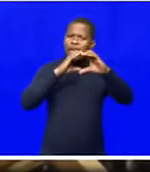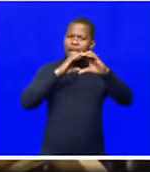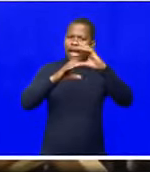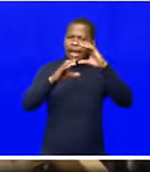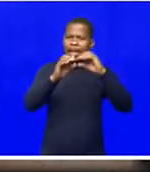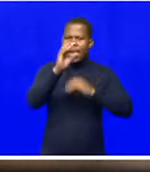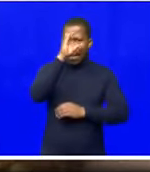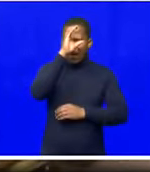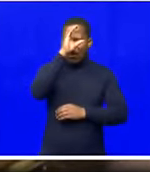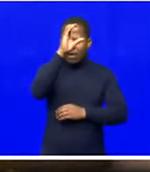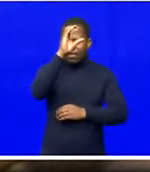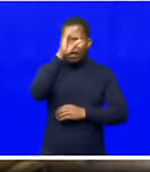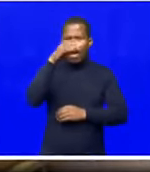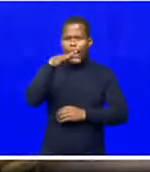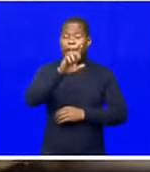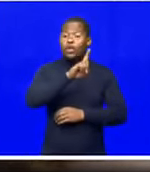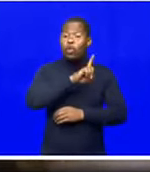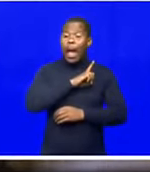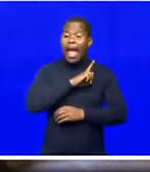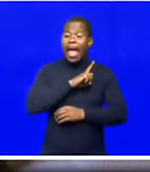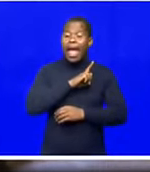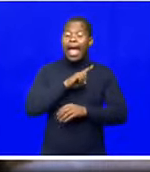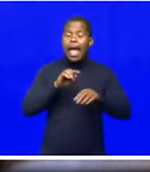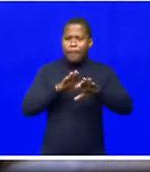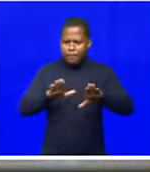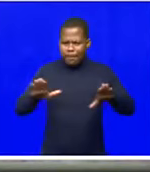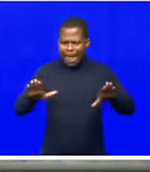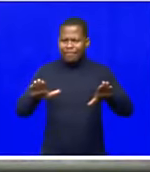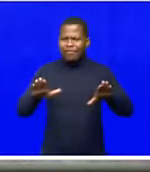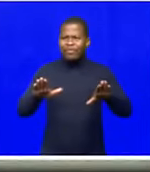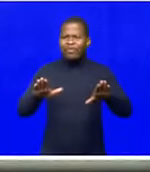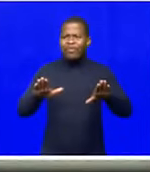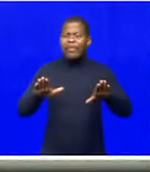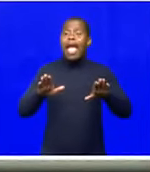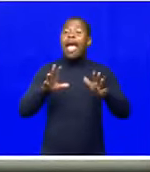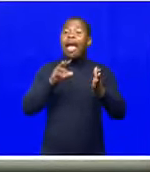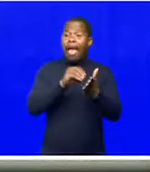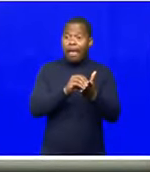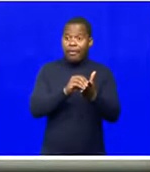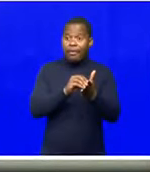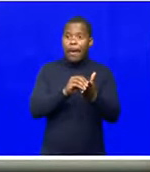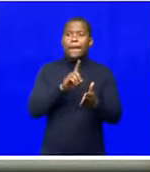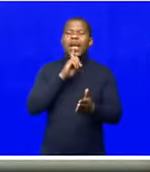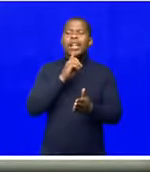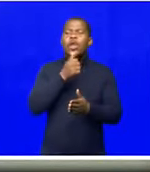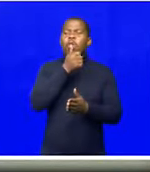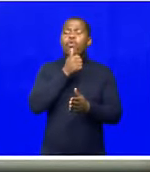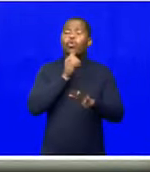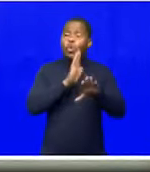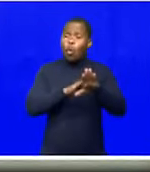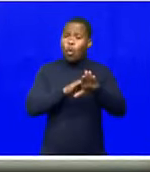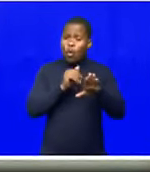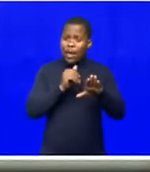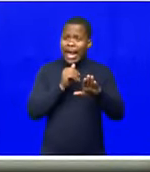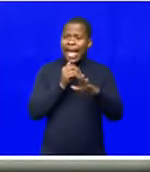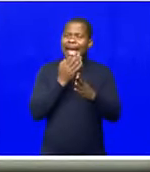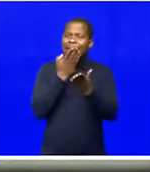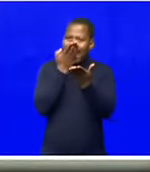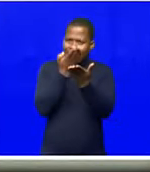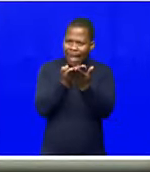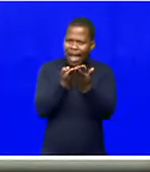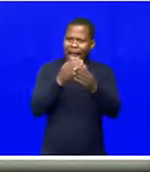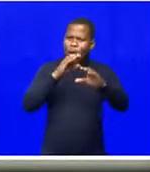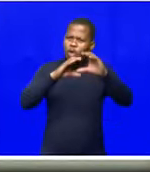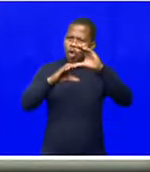lela sikhona khona minenge imihlabathi lehleli lengasetshendiswa. Siyacela kube khona le dodi